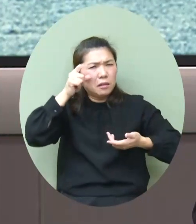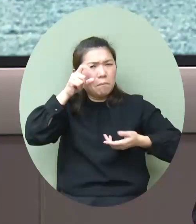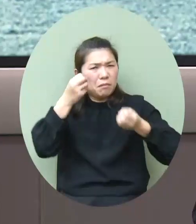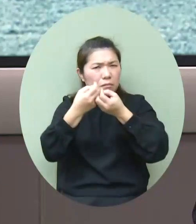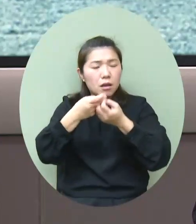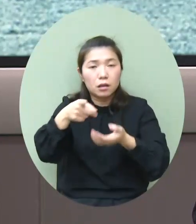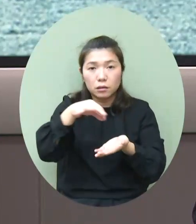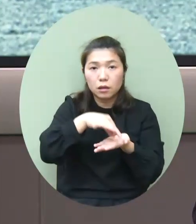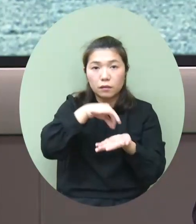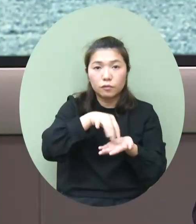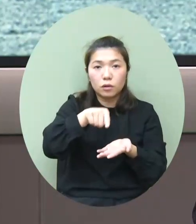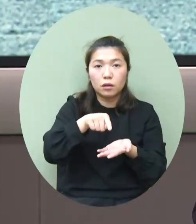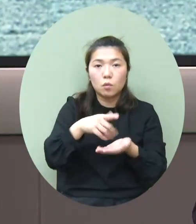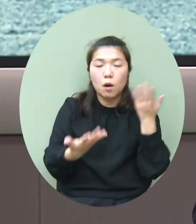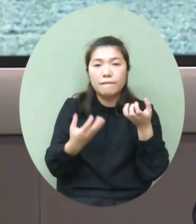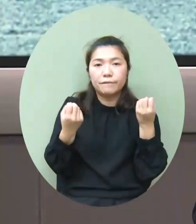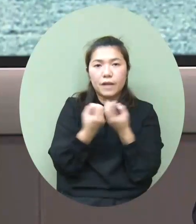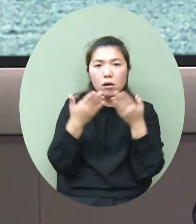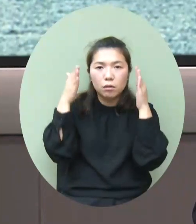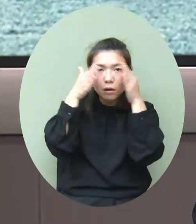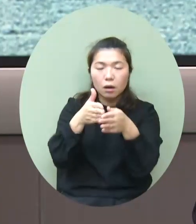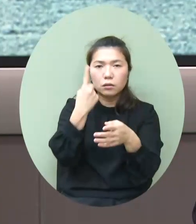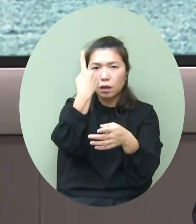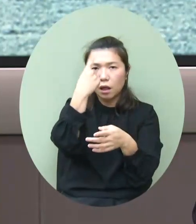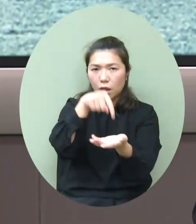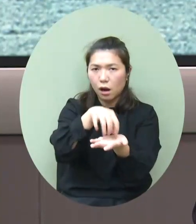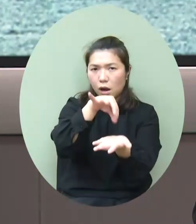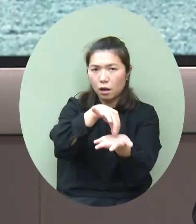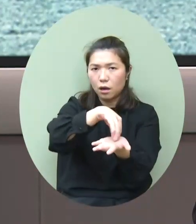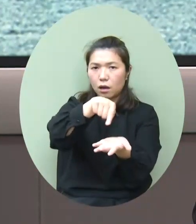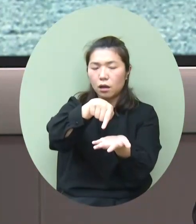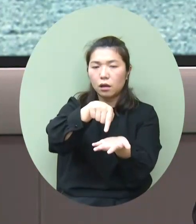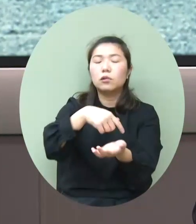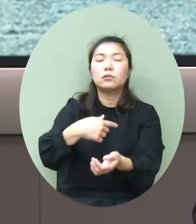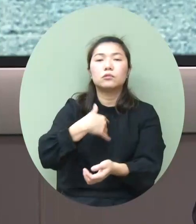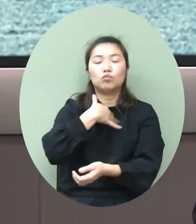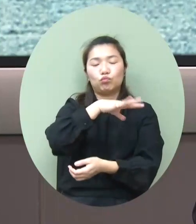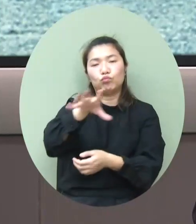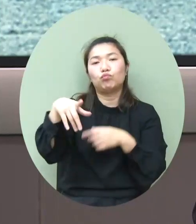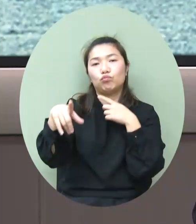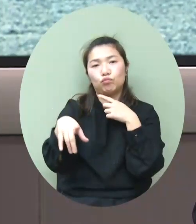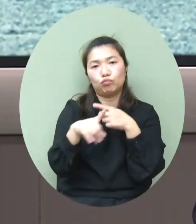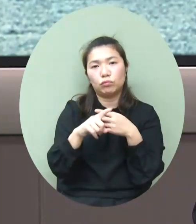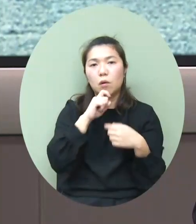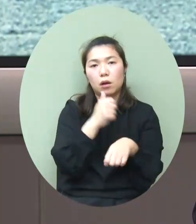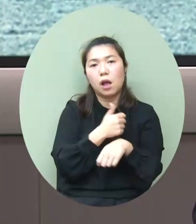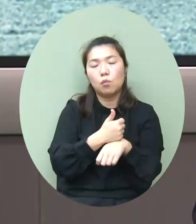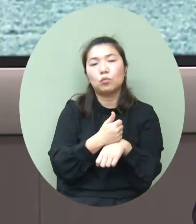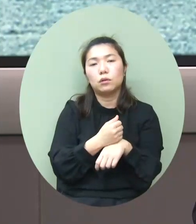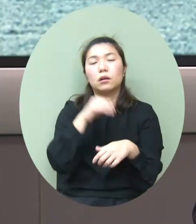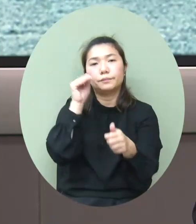是出现不寻常爆发或者是一些集中的个案群，我们